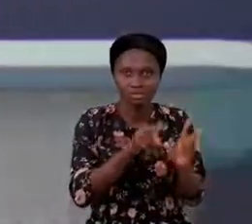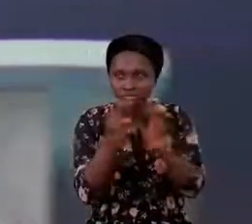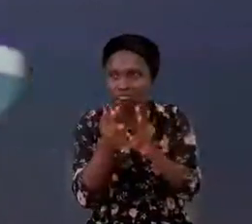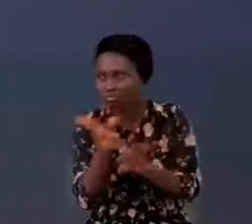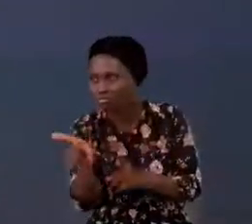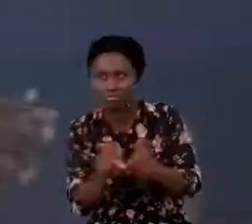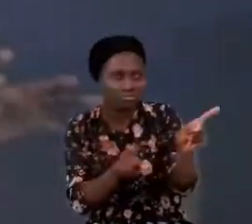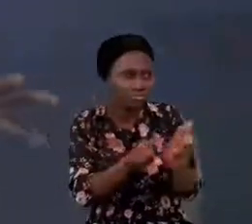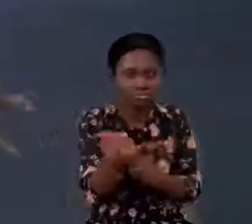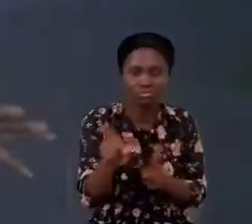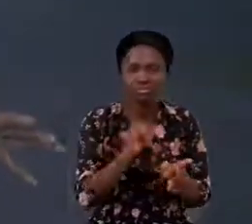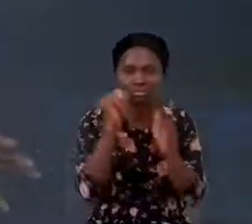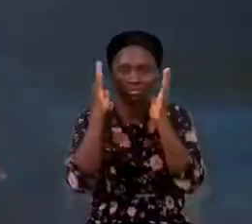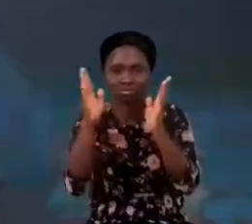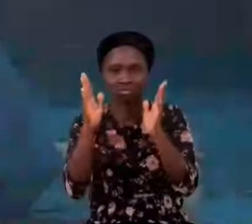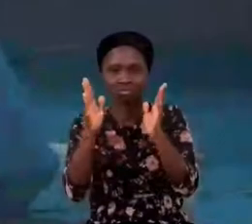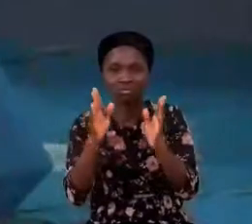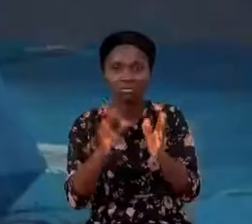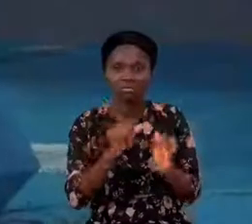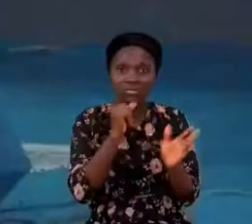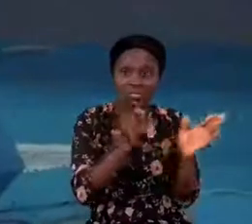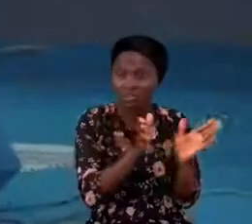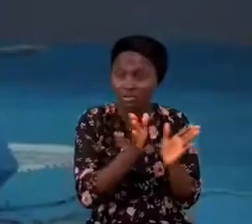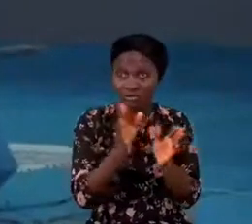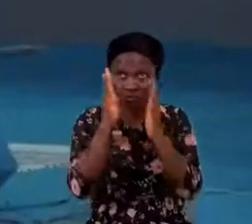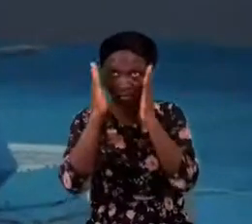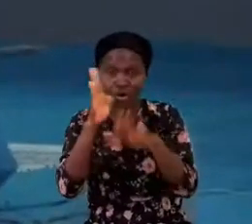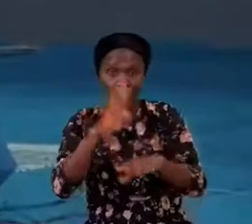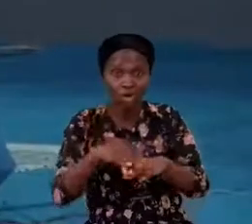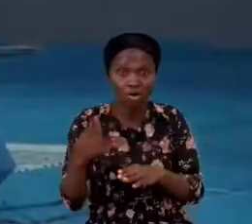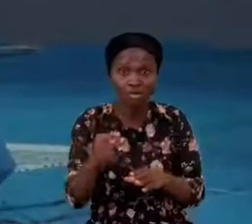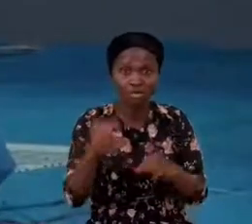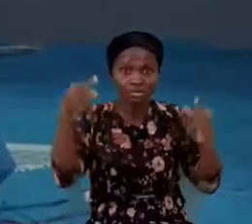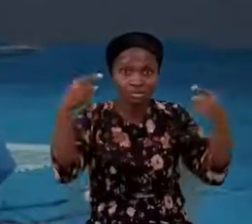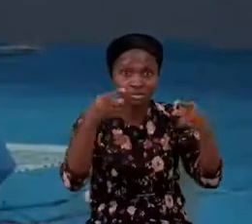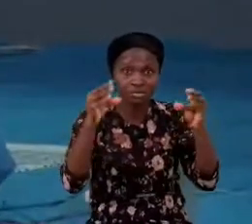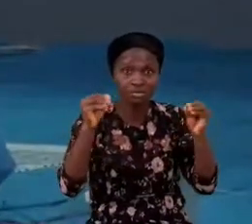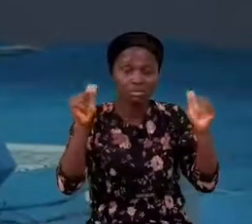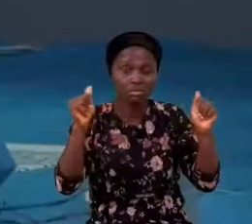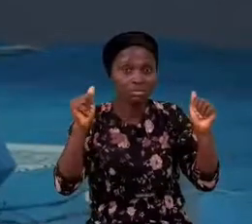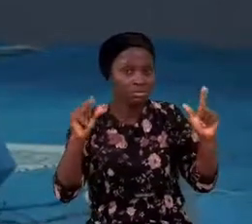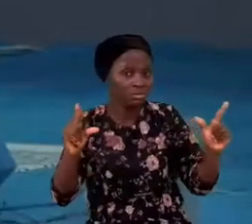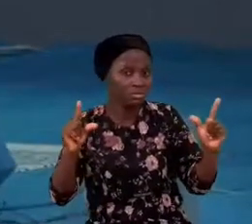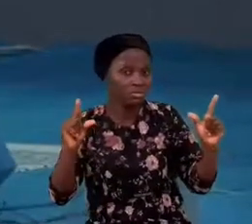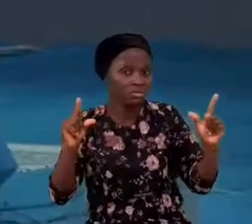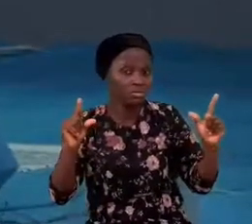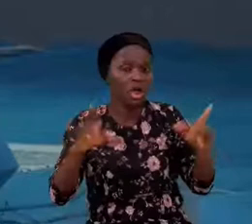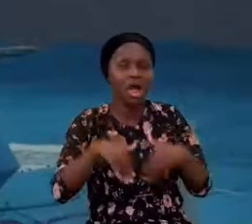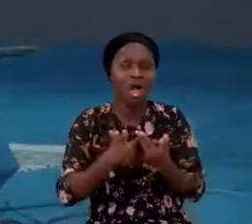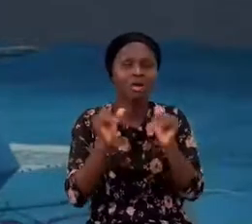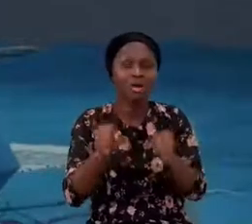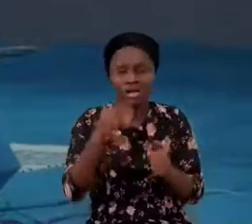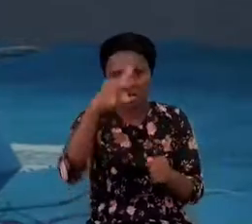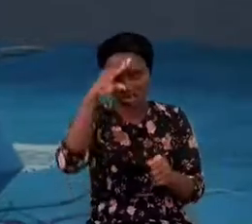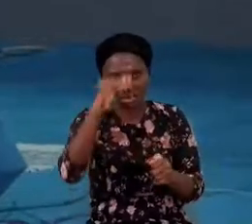Comment peut-il donc réussir? Montrez-moi un footballeur qui est sur le terrain de football et qui ne regarde pas les buts. C'est là où il